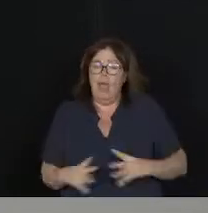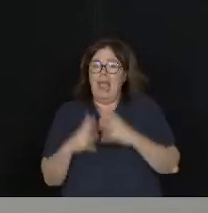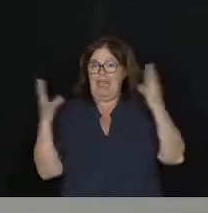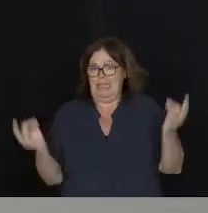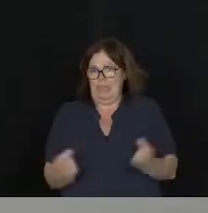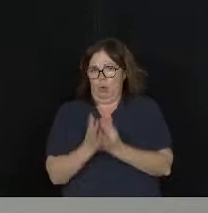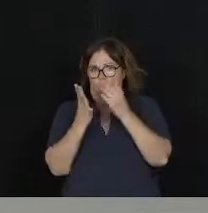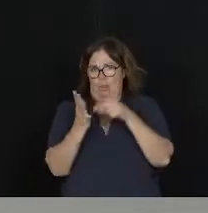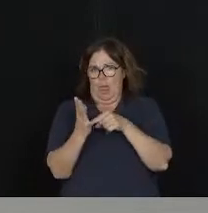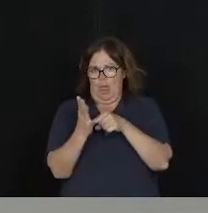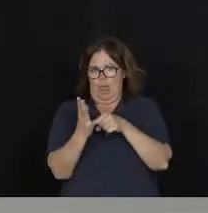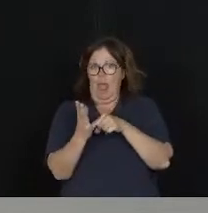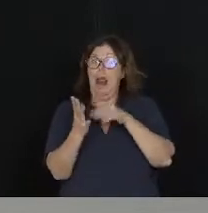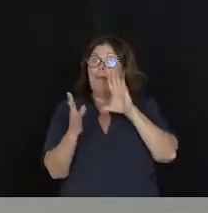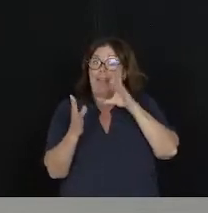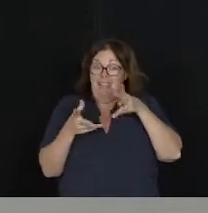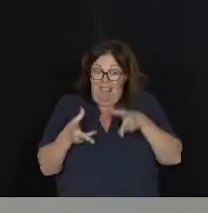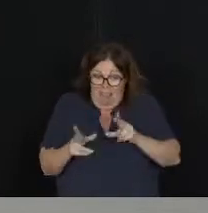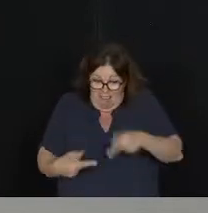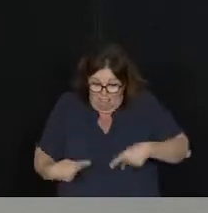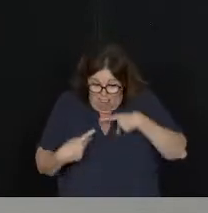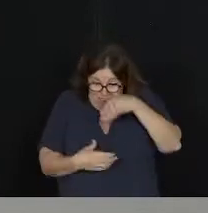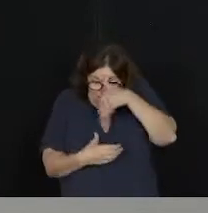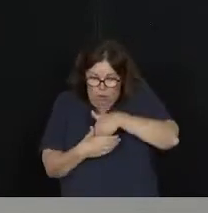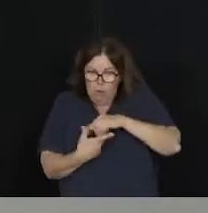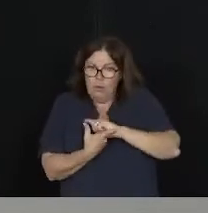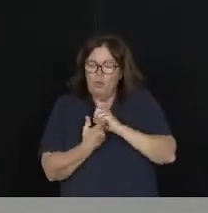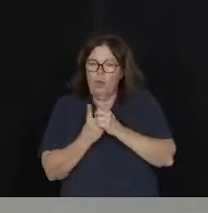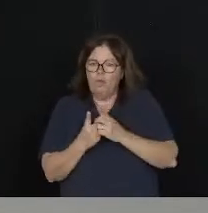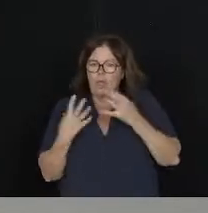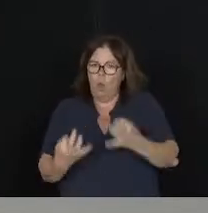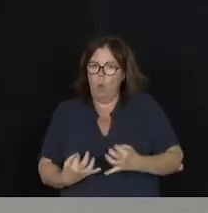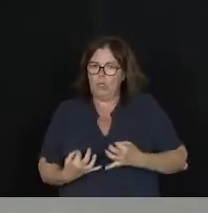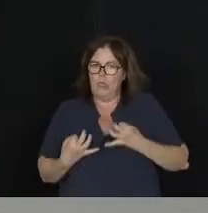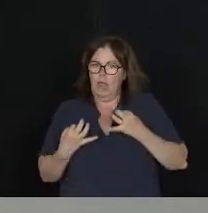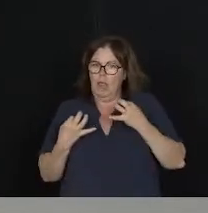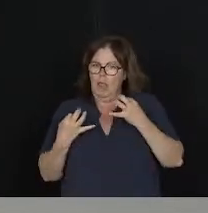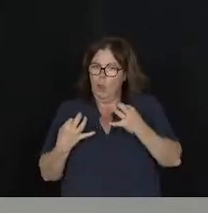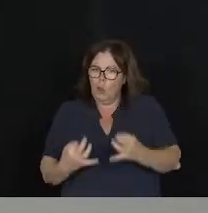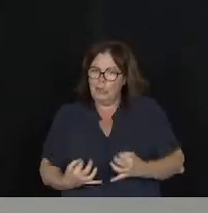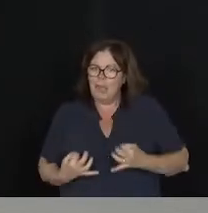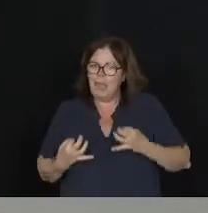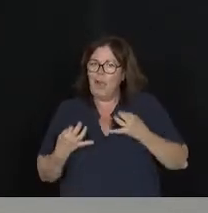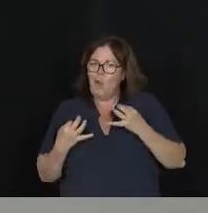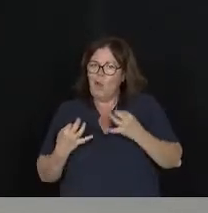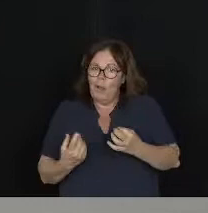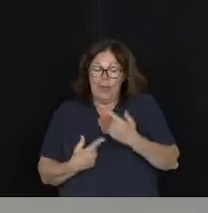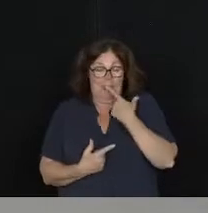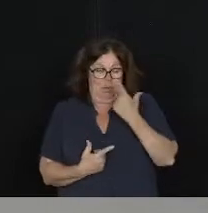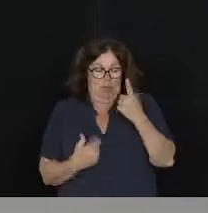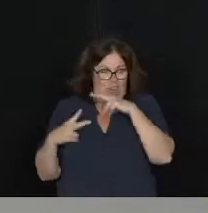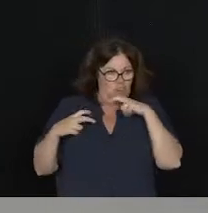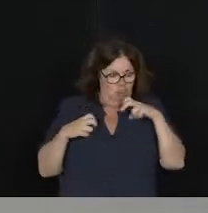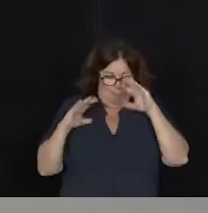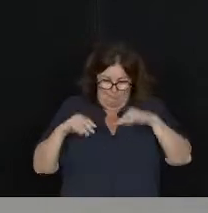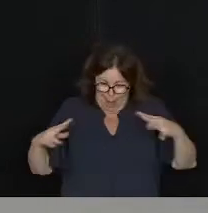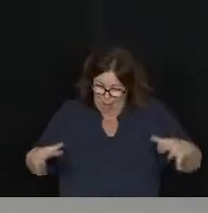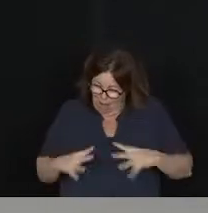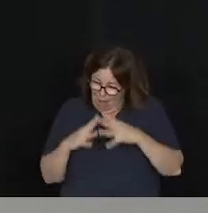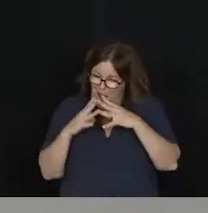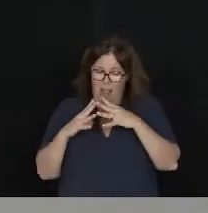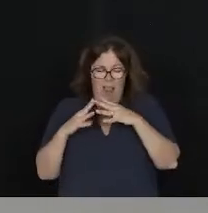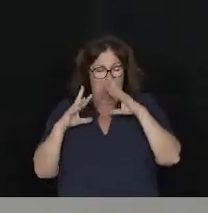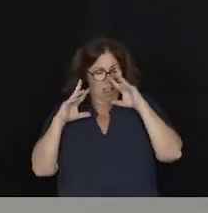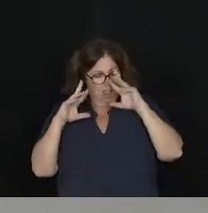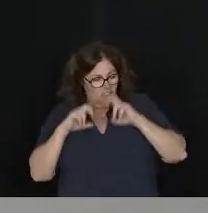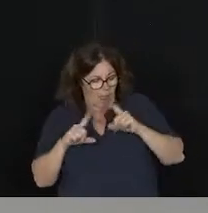devient peu à peu le temps ordinaire dans lequel sont recherchées, par l'écriture, dans mon cas, de nouvelles routines. Et ces correspondances,